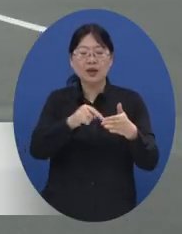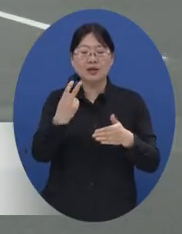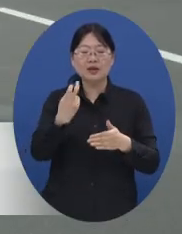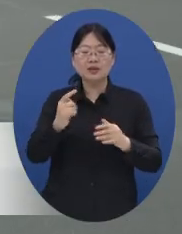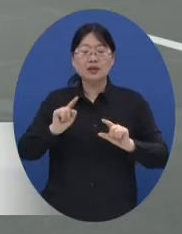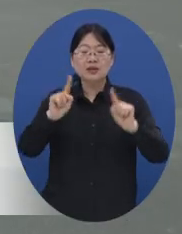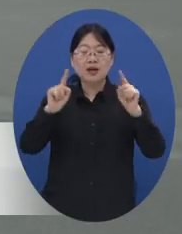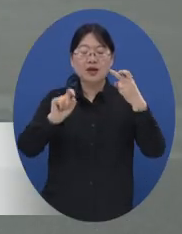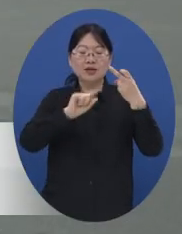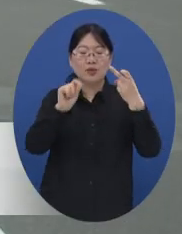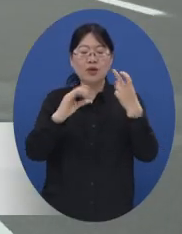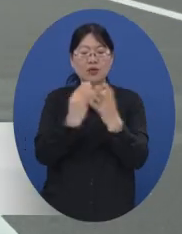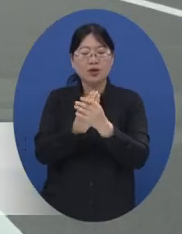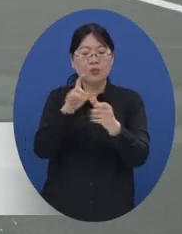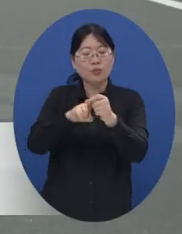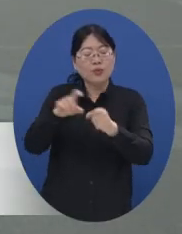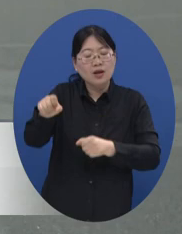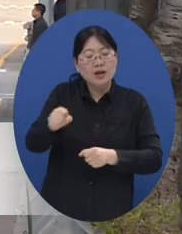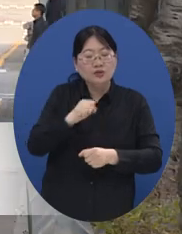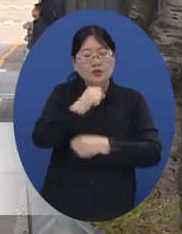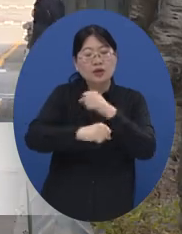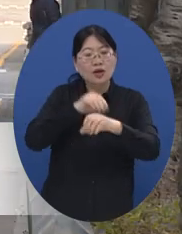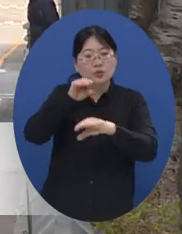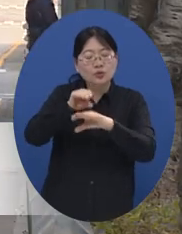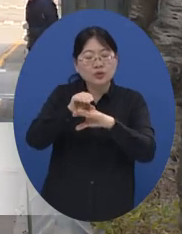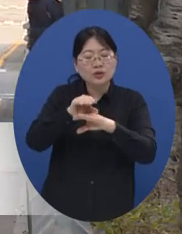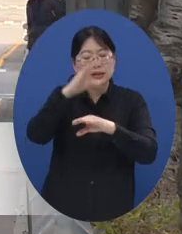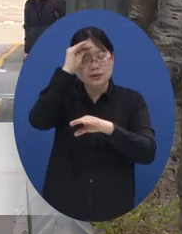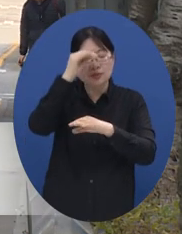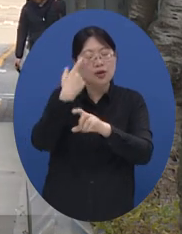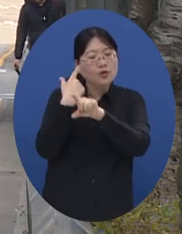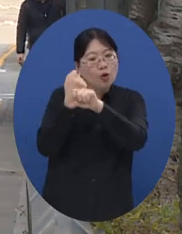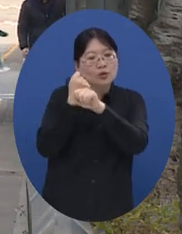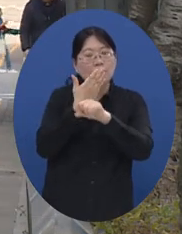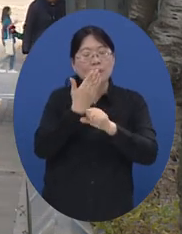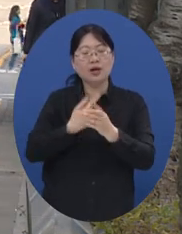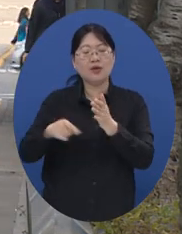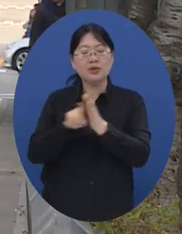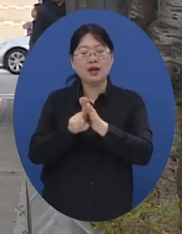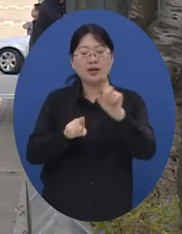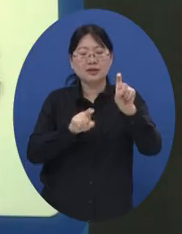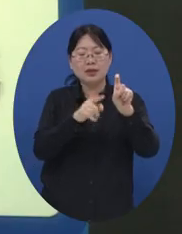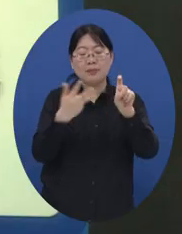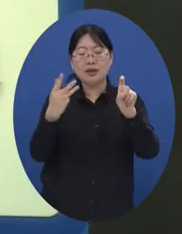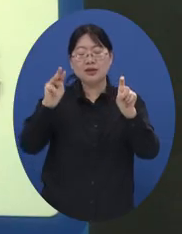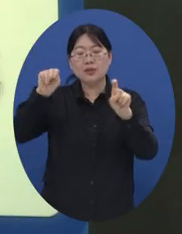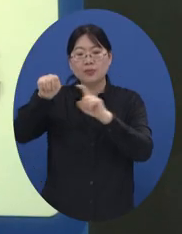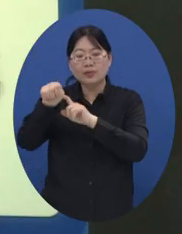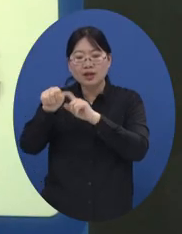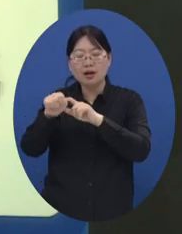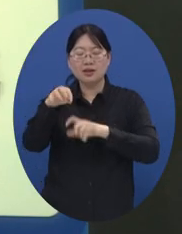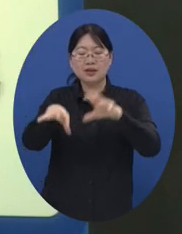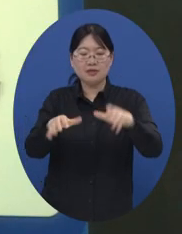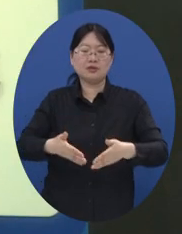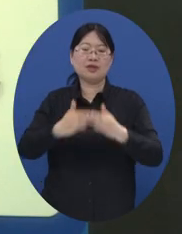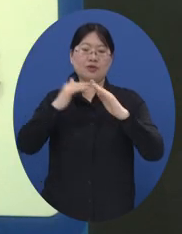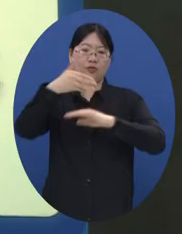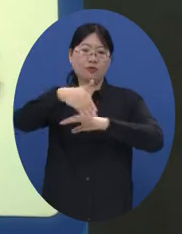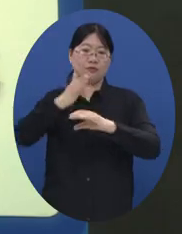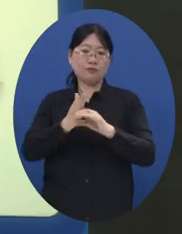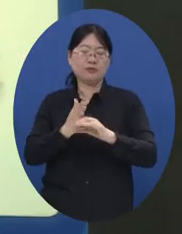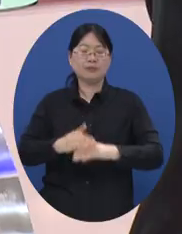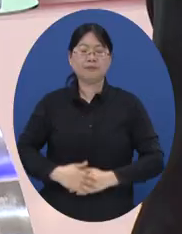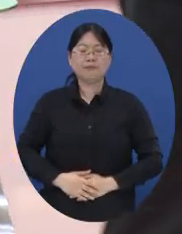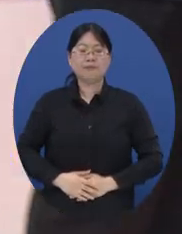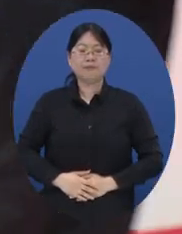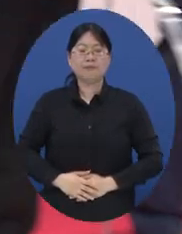경기도는 2021년 12월 완공을 목표로 자율주행을 시험 연구할 수 있는 총 10.8km의 실증단지를 조성